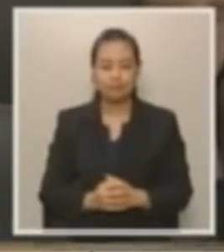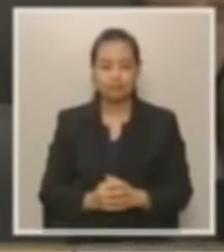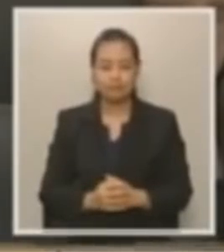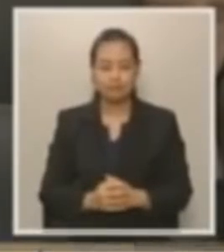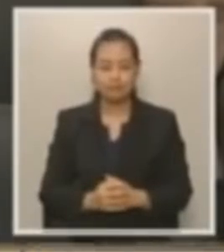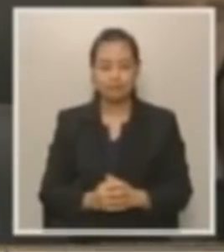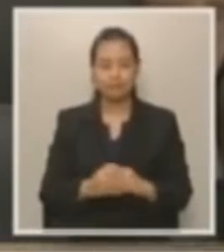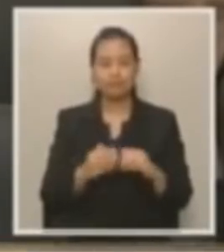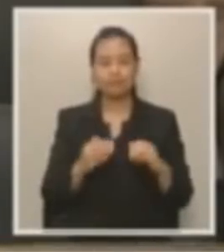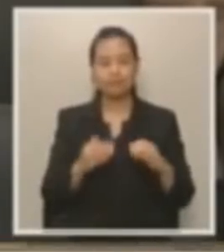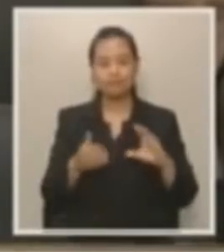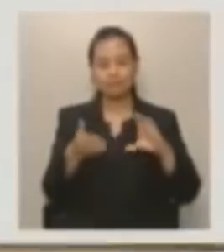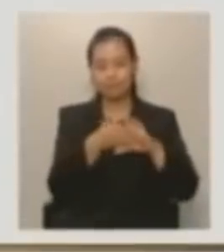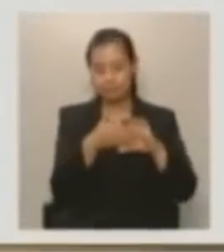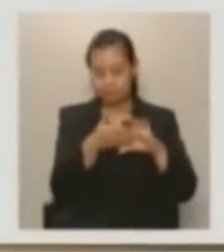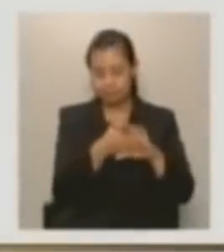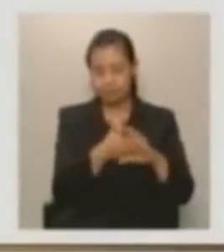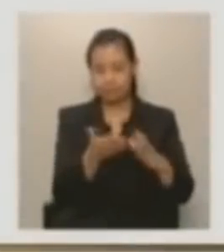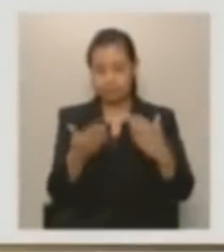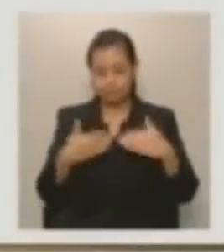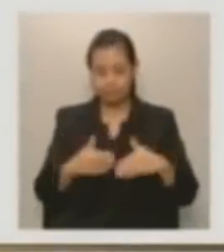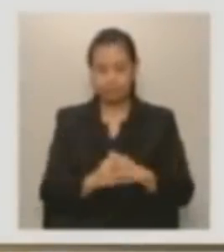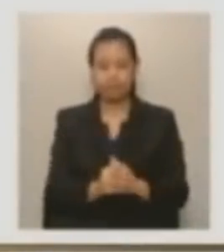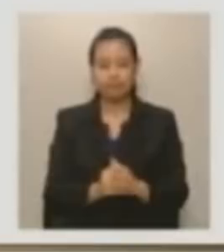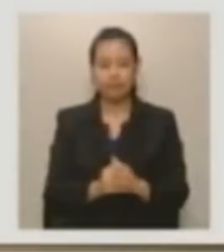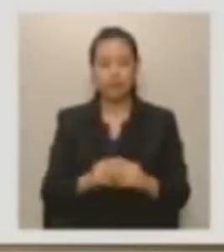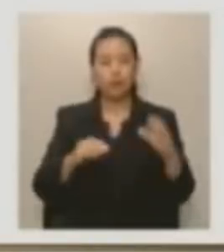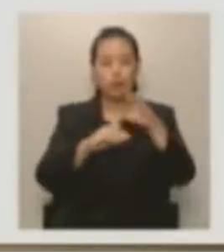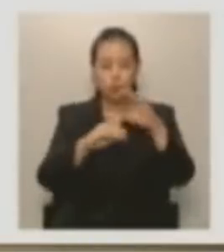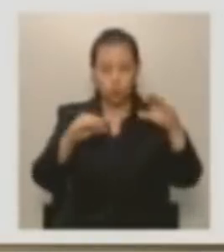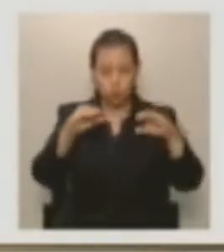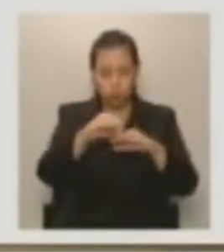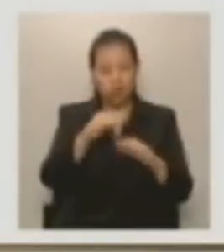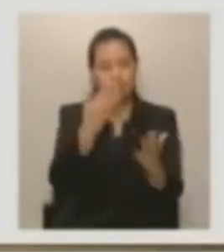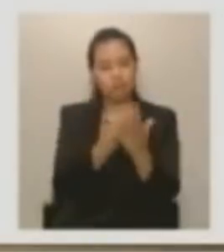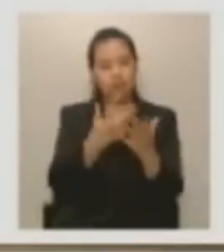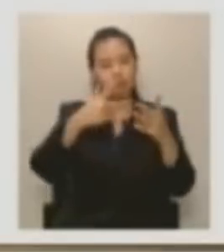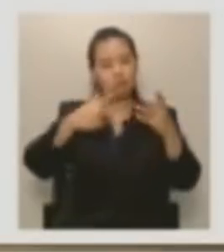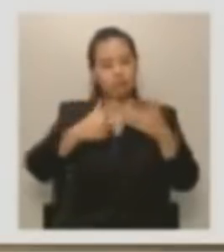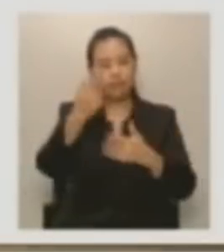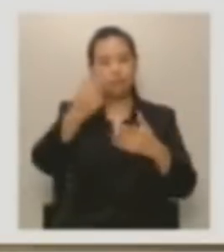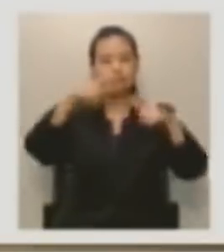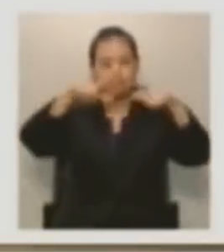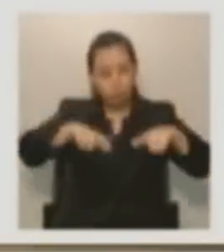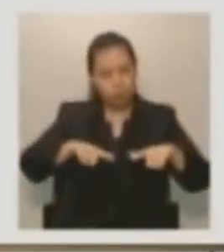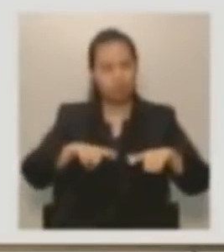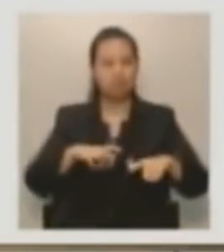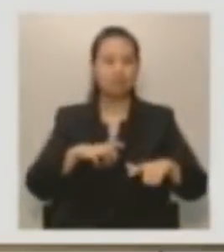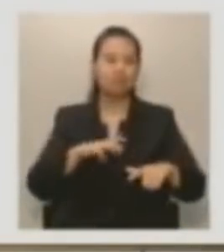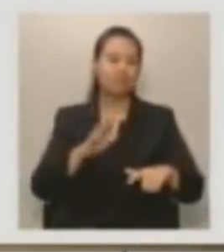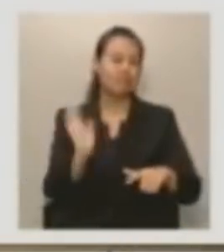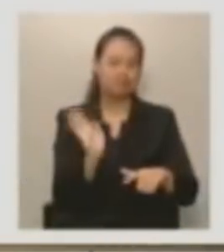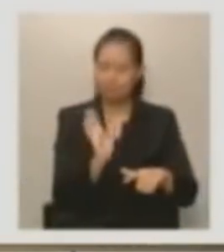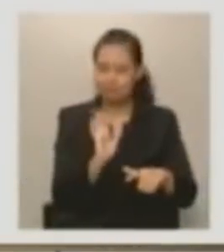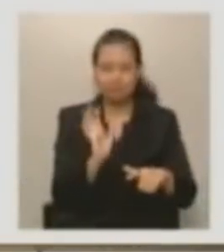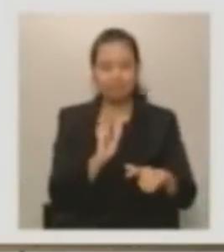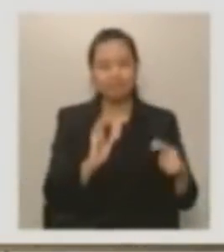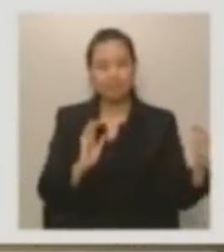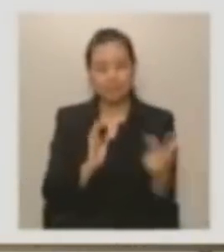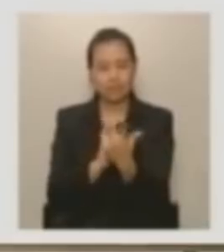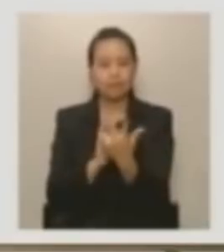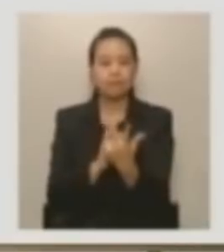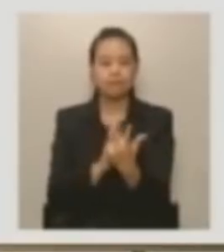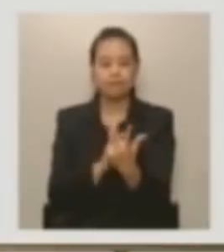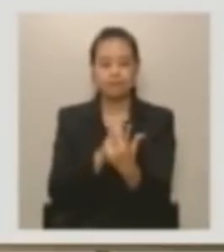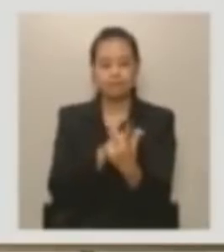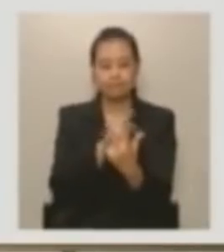โครงการที่ไม่ควรโดนตัดลดกลับถูกตัดลดงบประมาณ3ตัวอย่างที่ดิฉันจะนำเสน